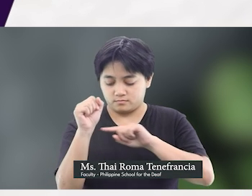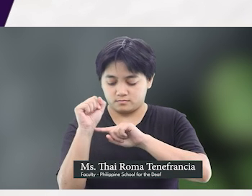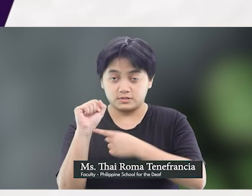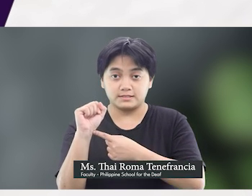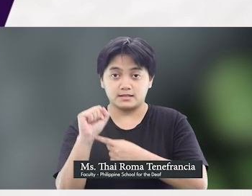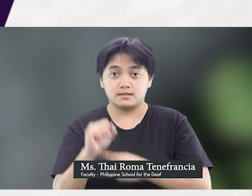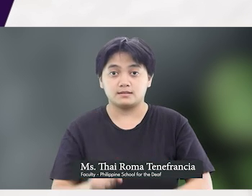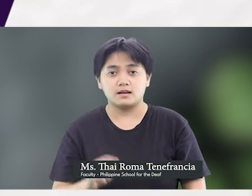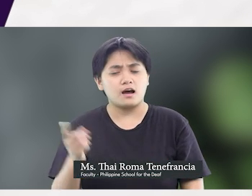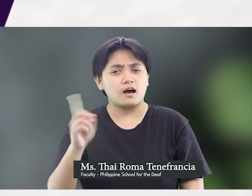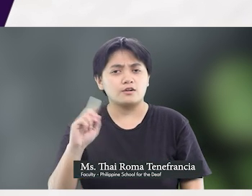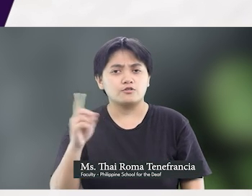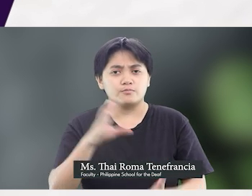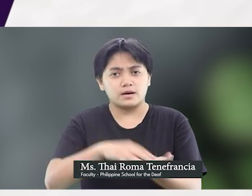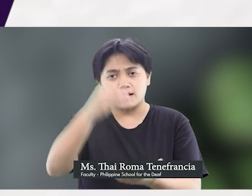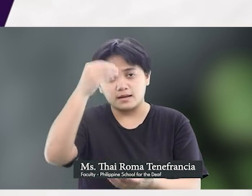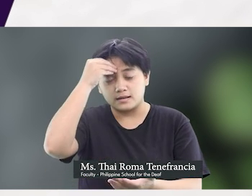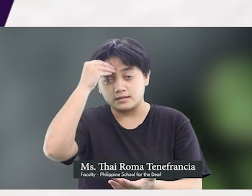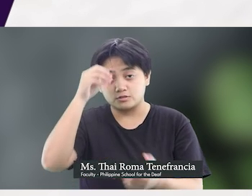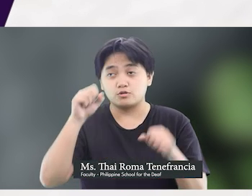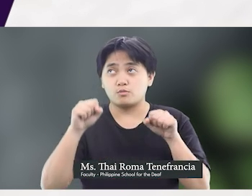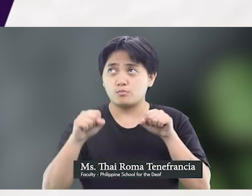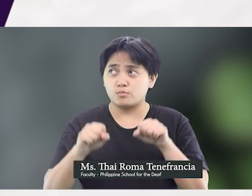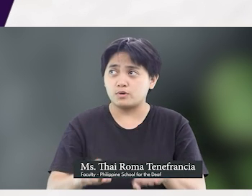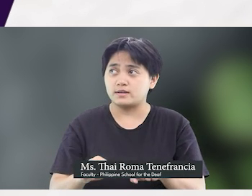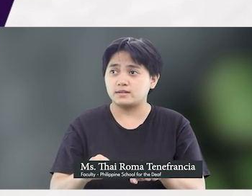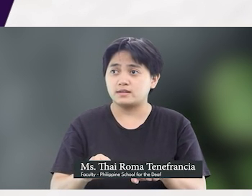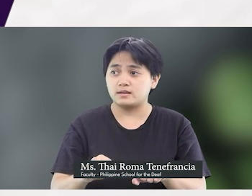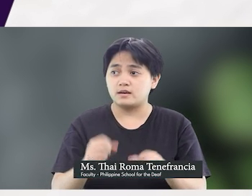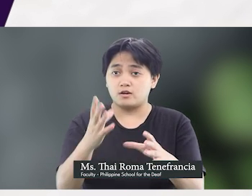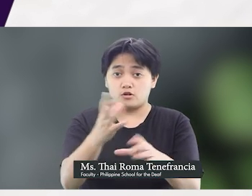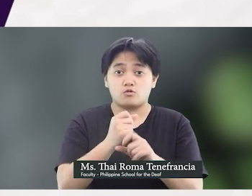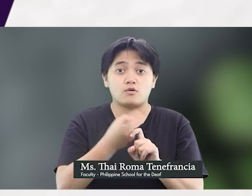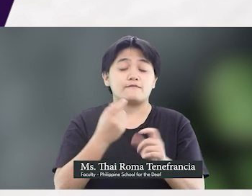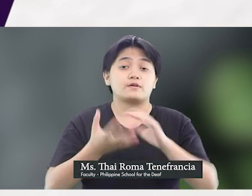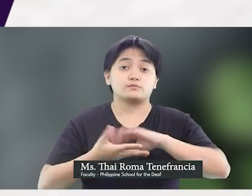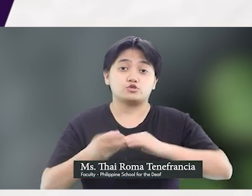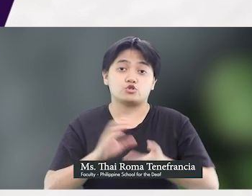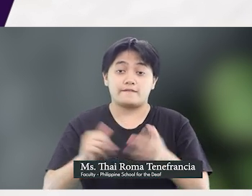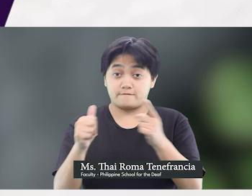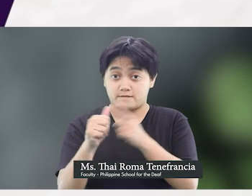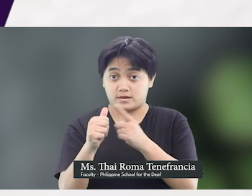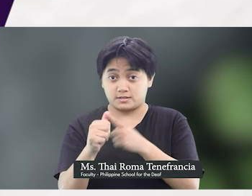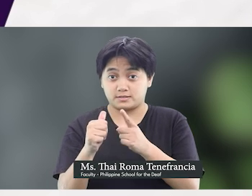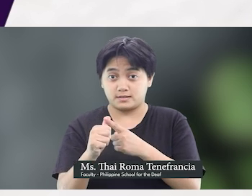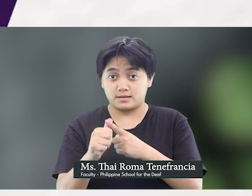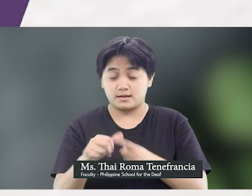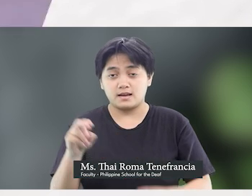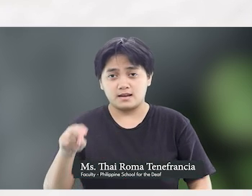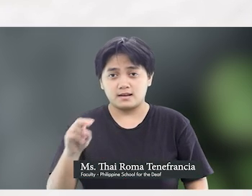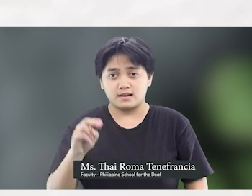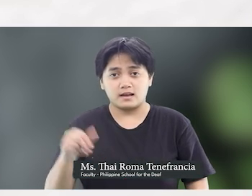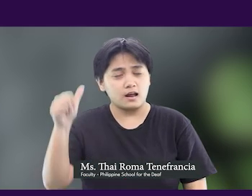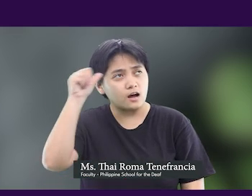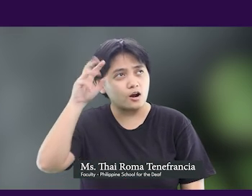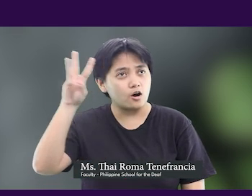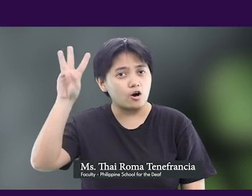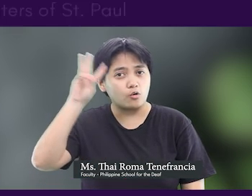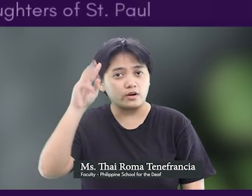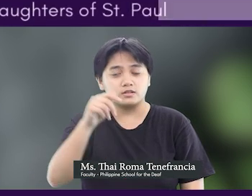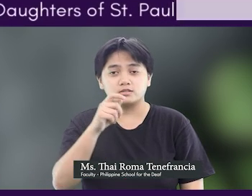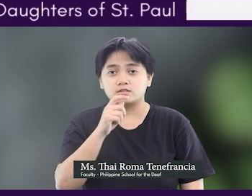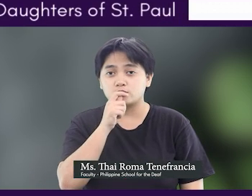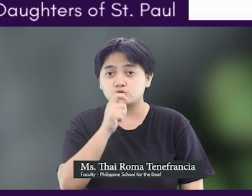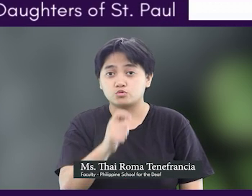kanyang sinimulan. Anong mga aral ang mapupulot natin sa talinhaga? Una,